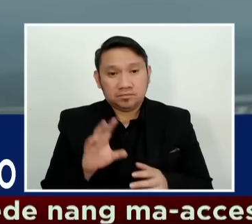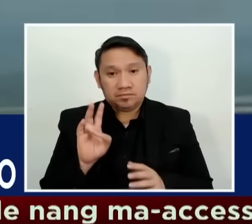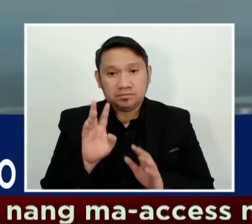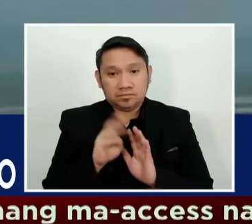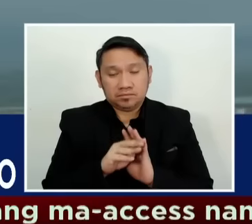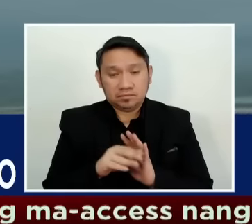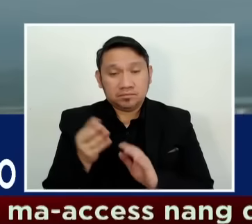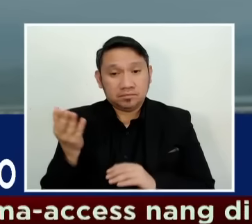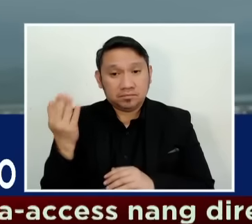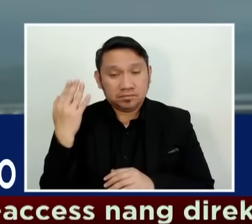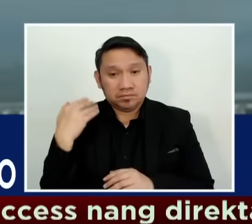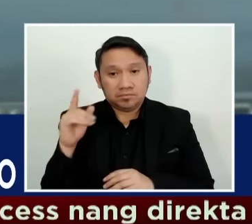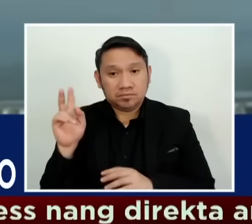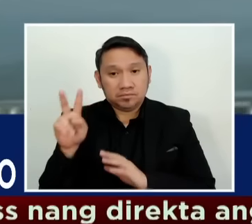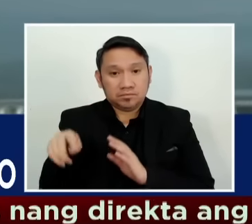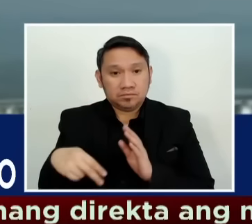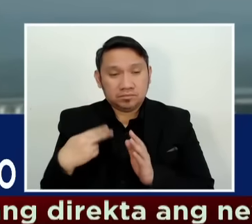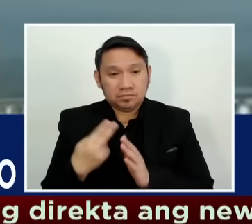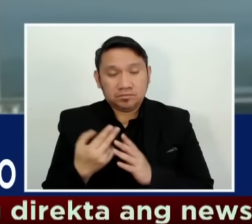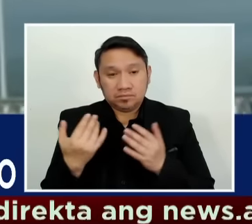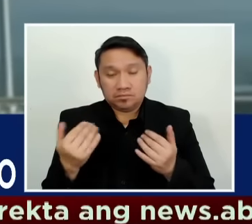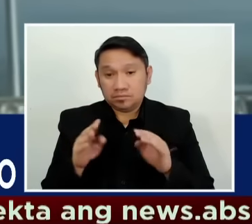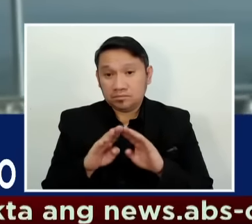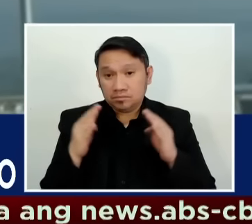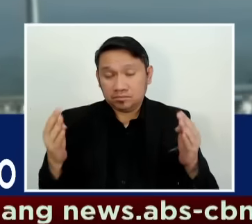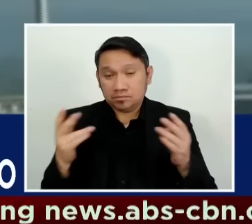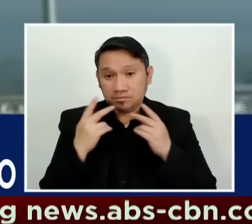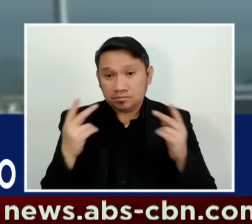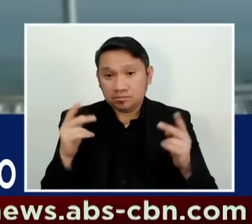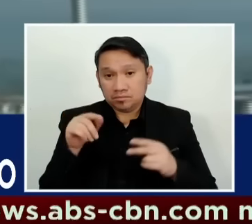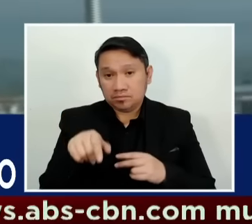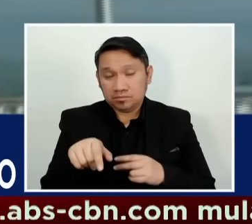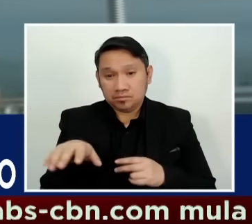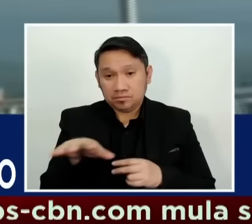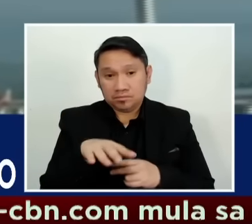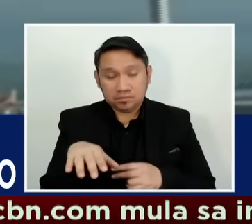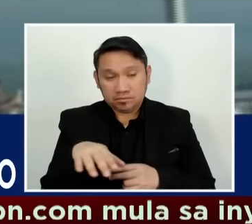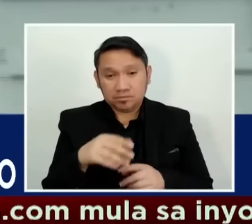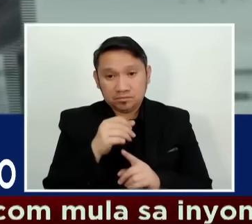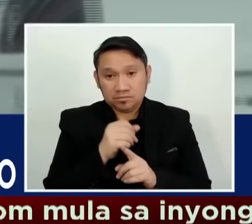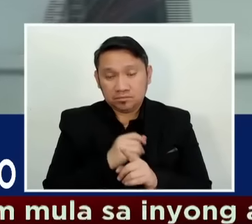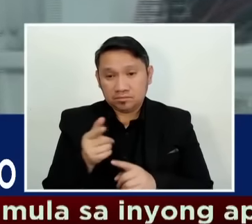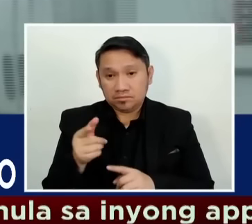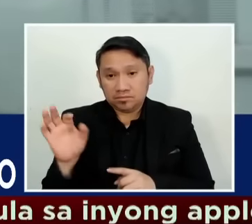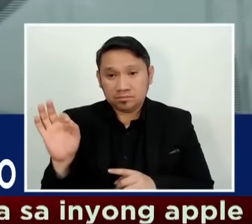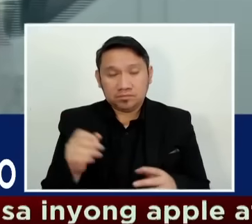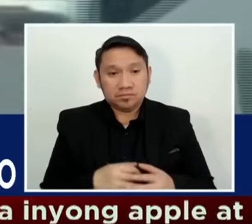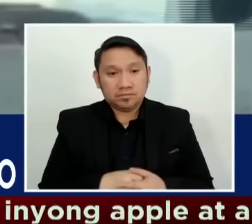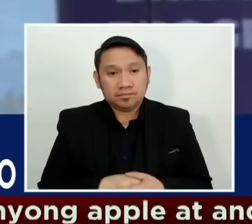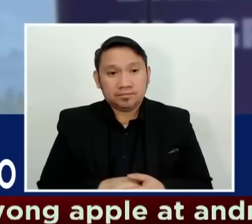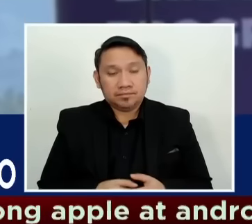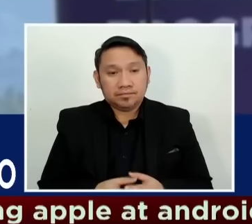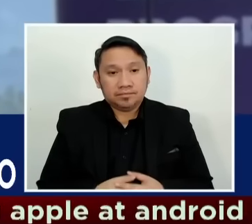dating mahigit 2 oras, bubuksan sa publiko ang Pangil Bay Bridge sa September